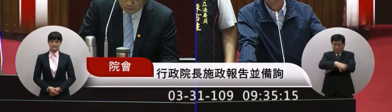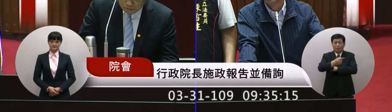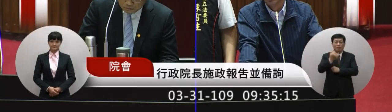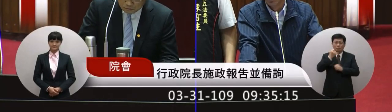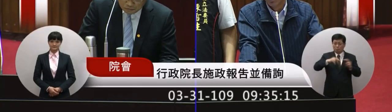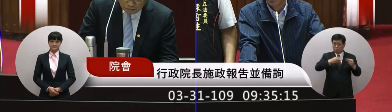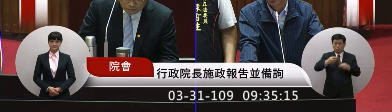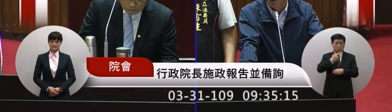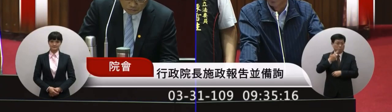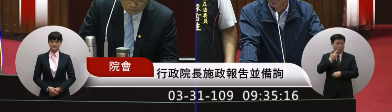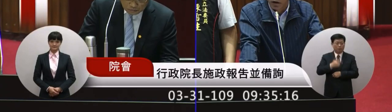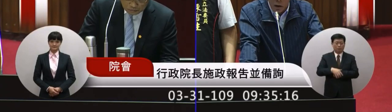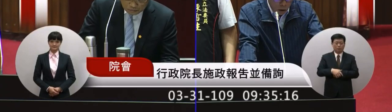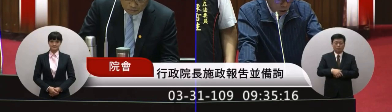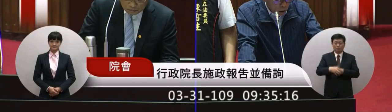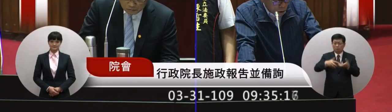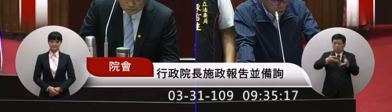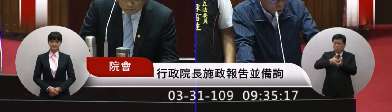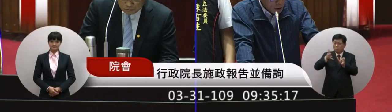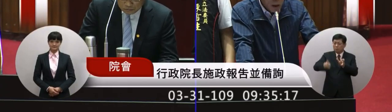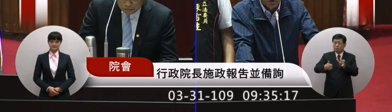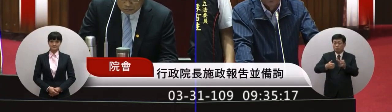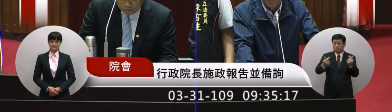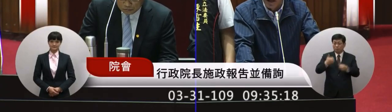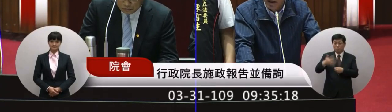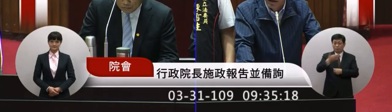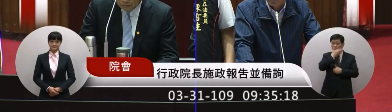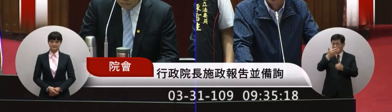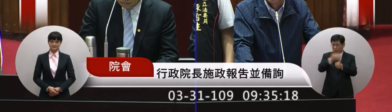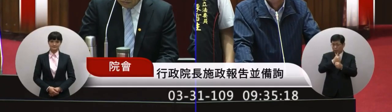化。部长，水利